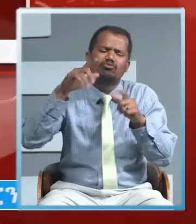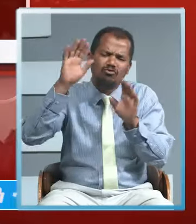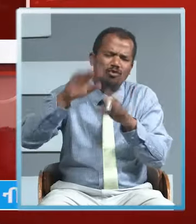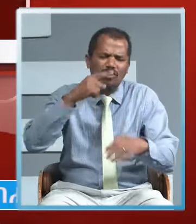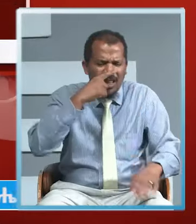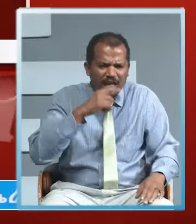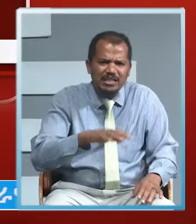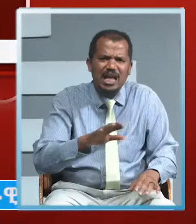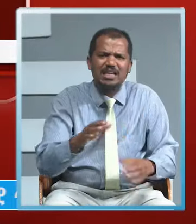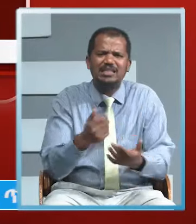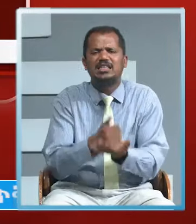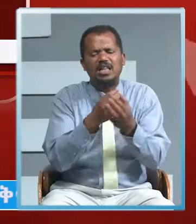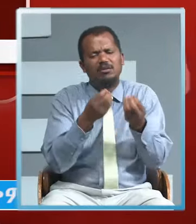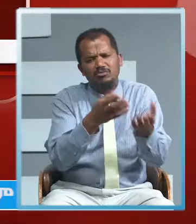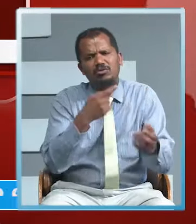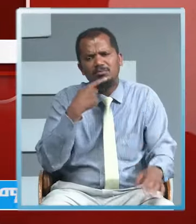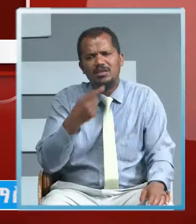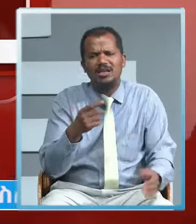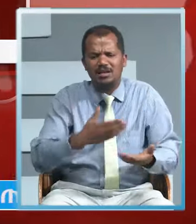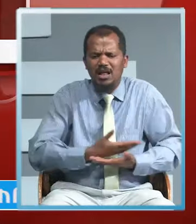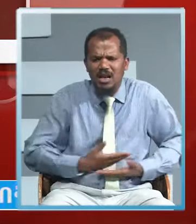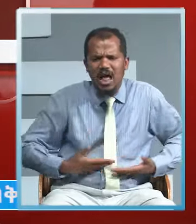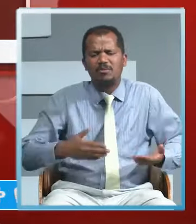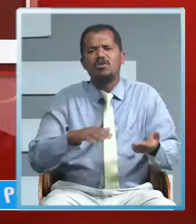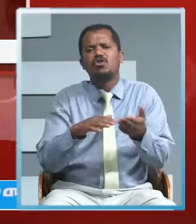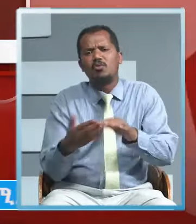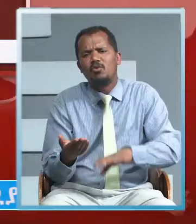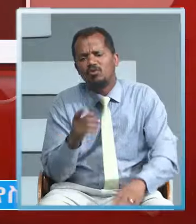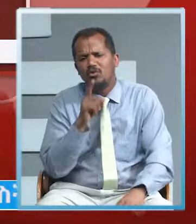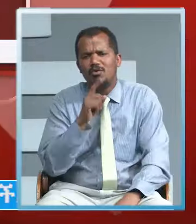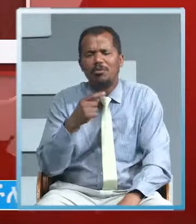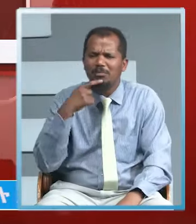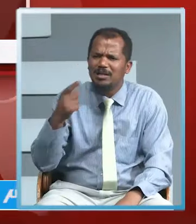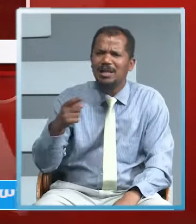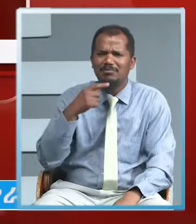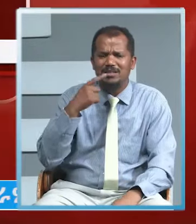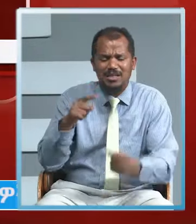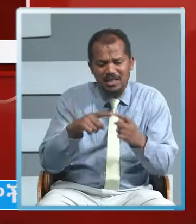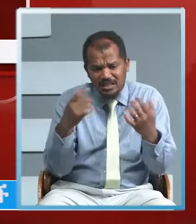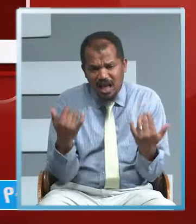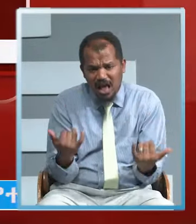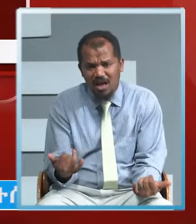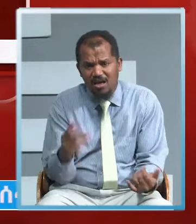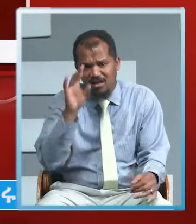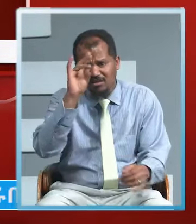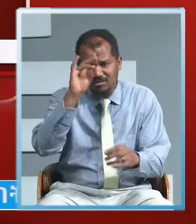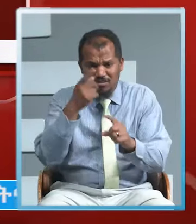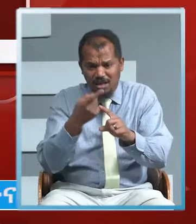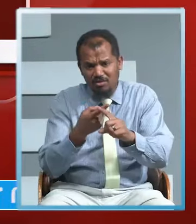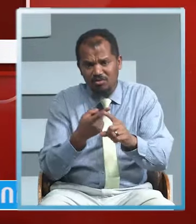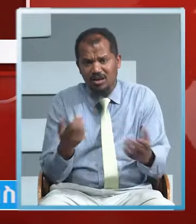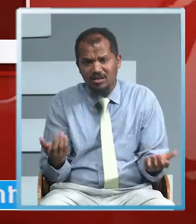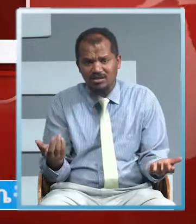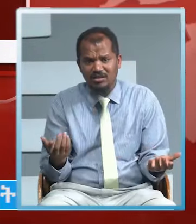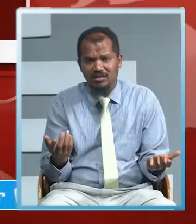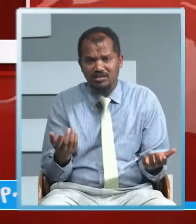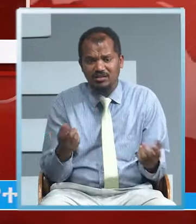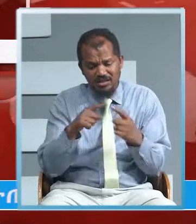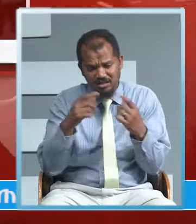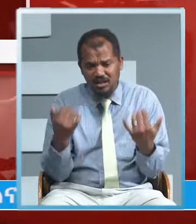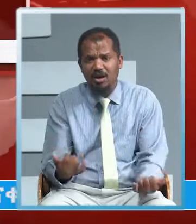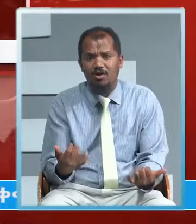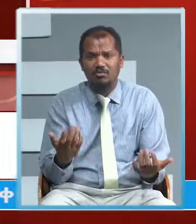ይሆንላቸው እያለቁ ነው። ዘከክ ራብ እየሞቱ ነው፣ እየተጋለጡ ነው ብንል እስካሁን ይኸው 7 ወራችን ነው። መፍትሄ የሰጠን ሰው የለም